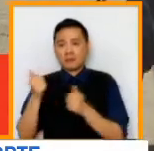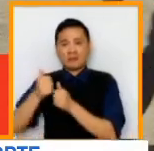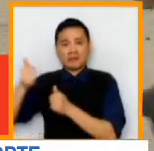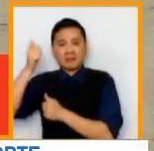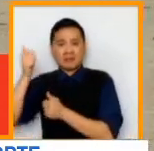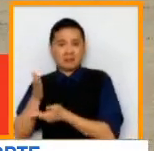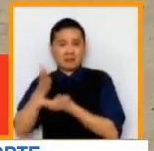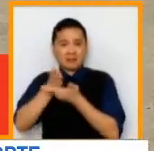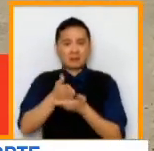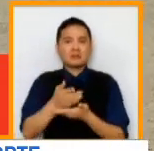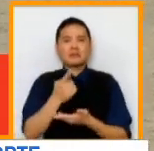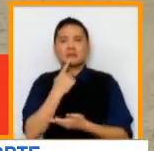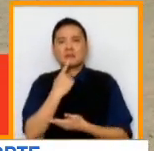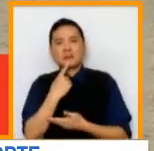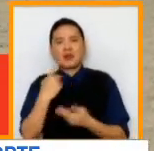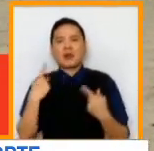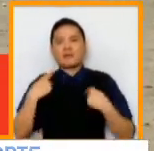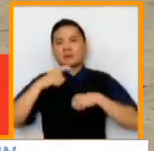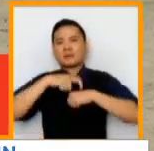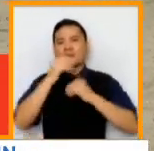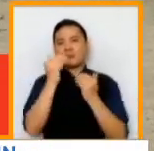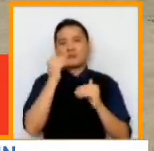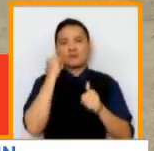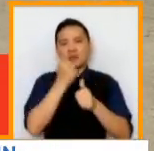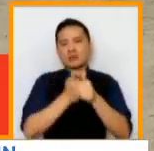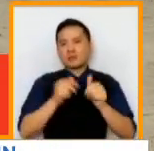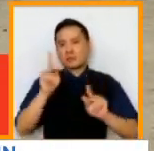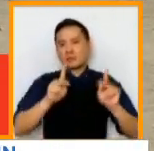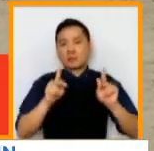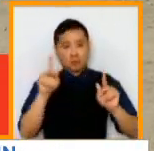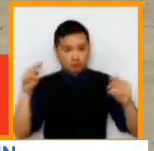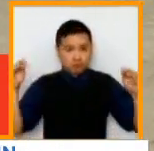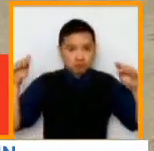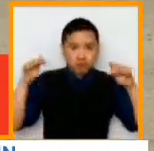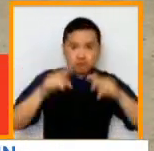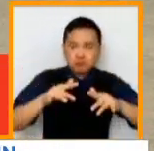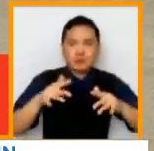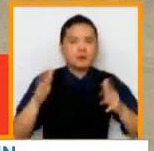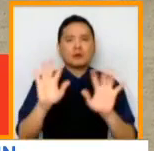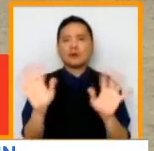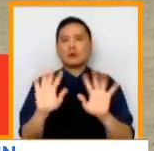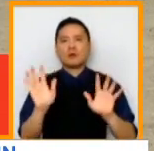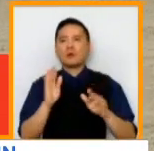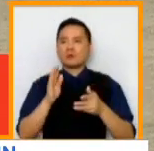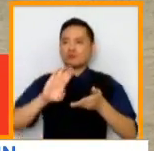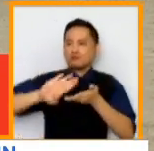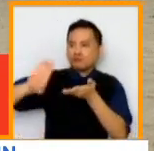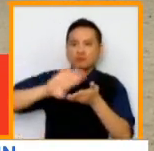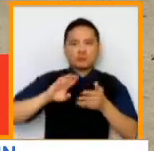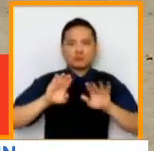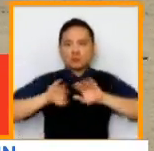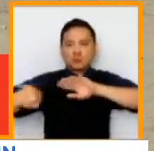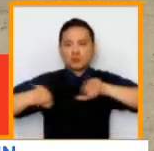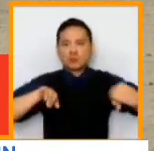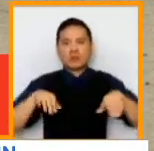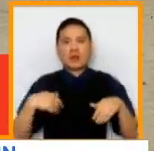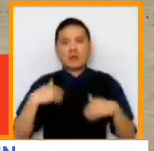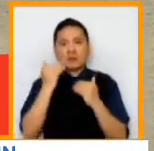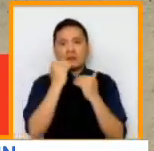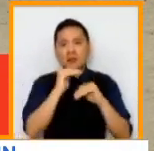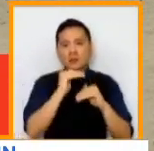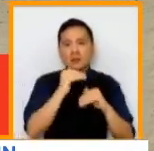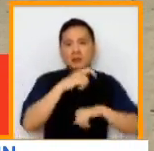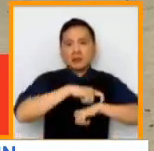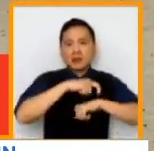time limit sa Dolomite Beach sa oras na dumagsa ang mga tao. 5 minuto lang para mas mag-sightseeing at mag-picture-picture tapos labas na.